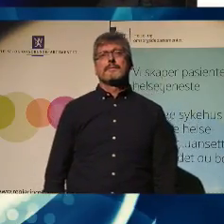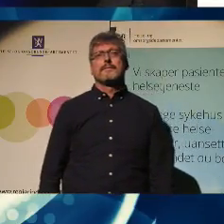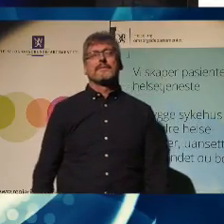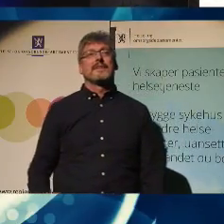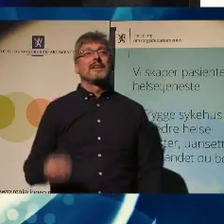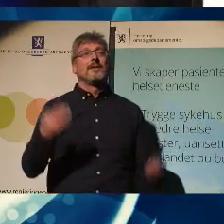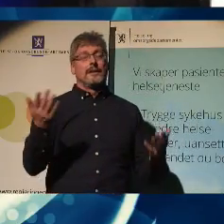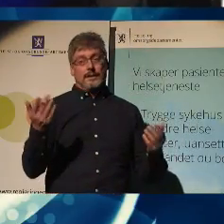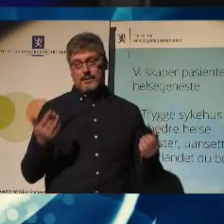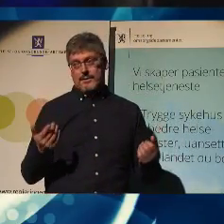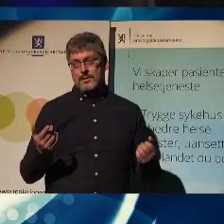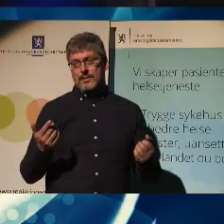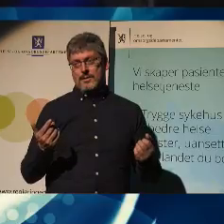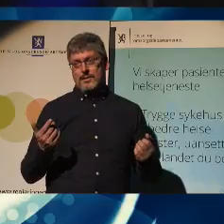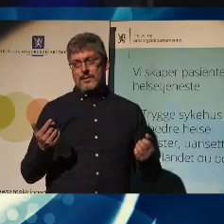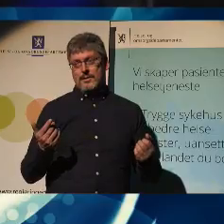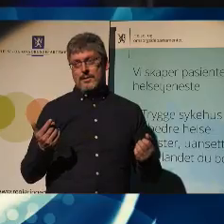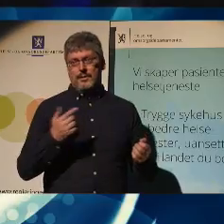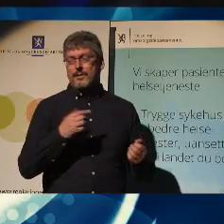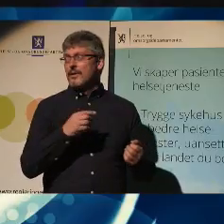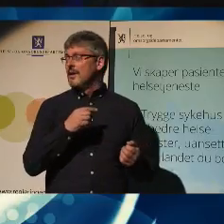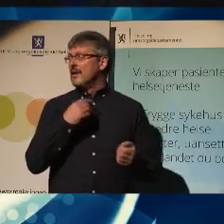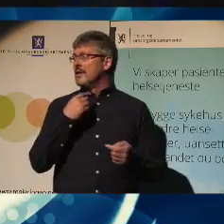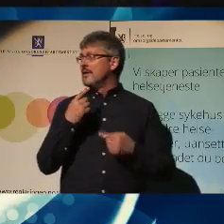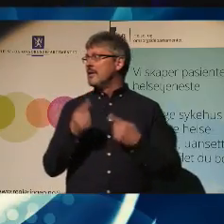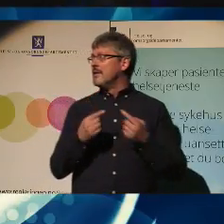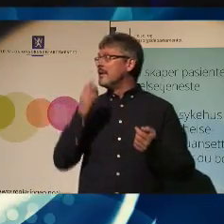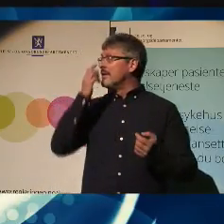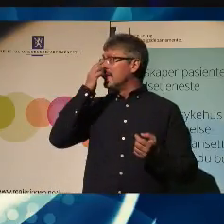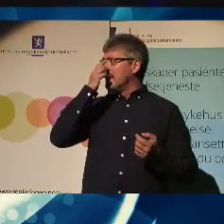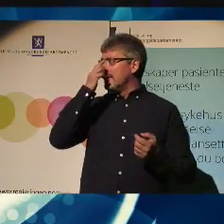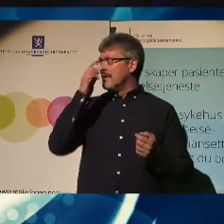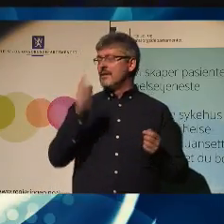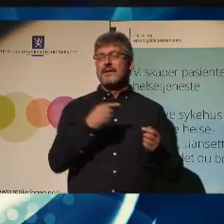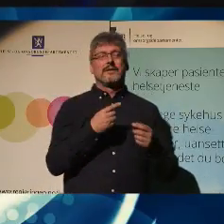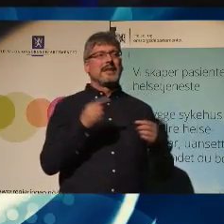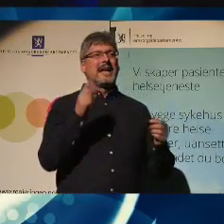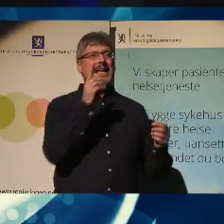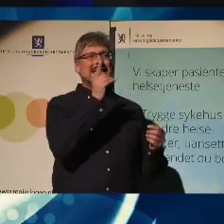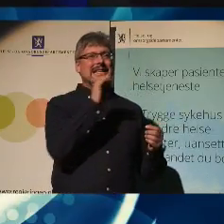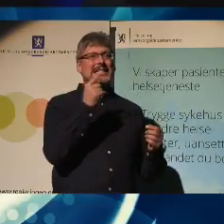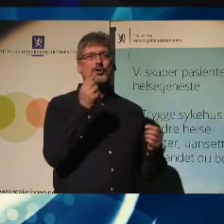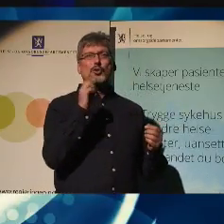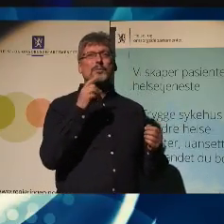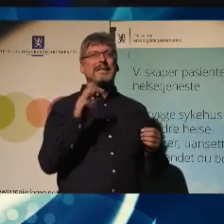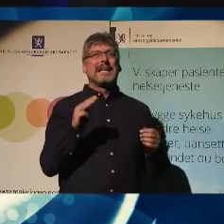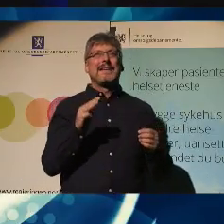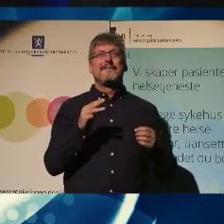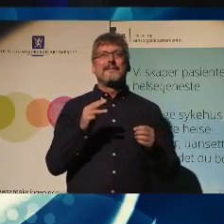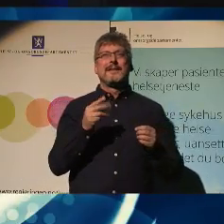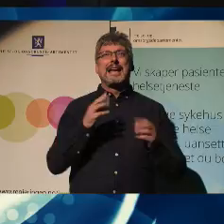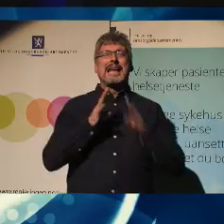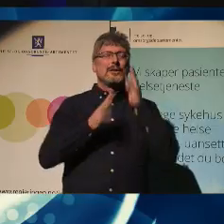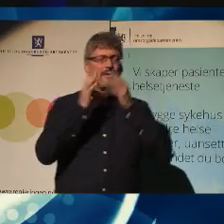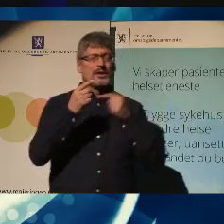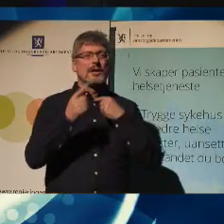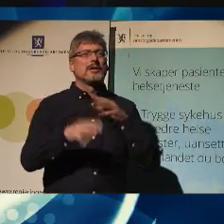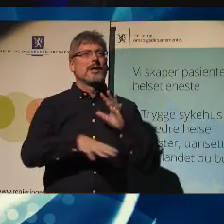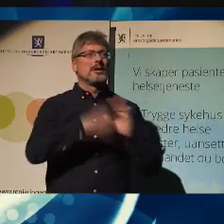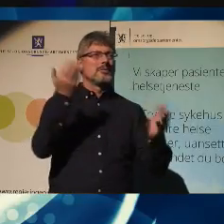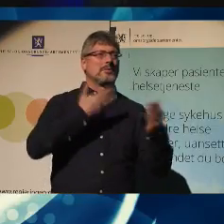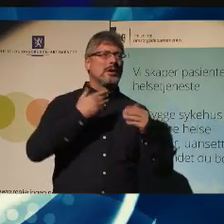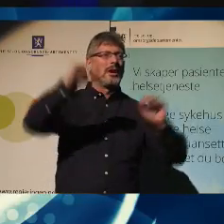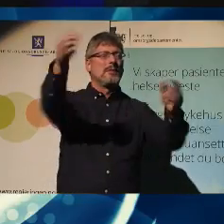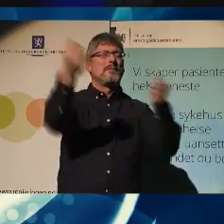Det snakkes mye om disruptiv innovasjon, eller disruptive innovations. Facebook og